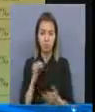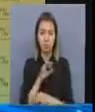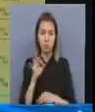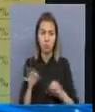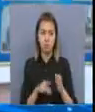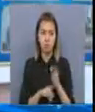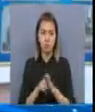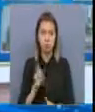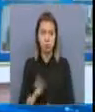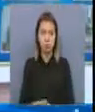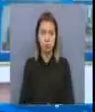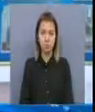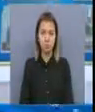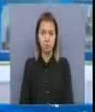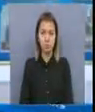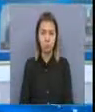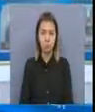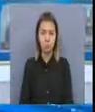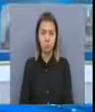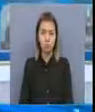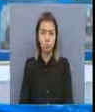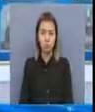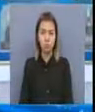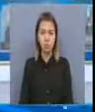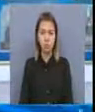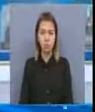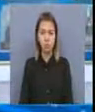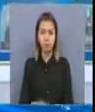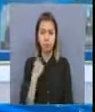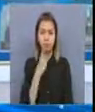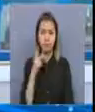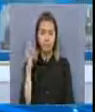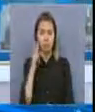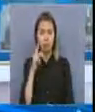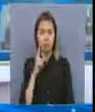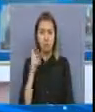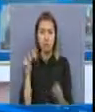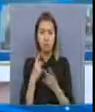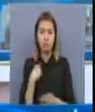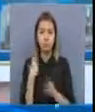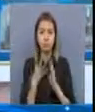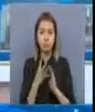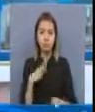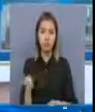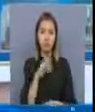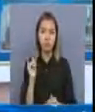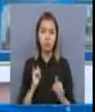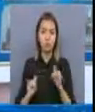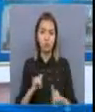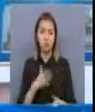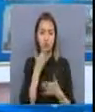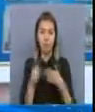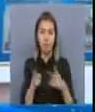жобасын бастаған. Пәндерді ағылшын тілінде оқыту үшін бірінші кезеңге біз әрине пән мұғалімдерінің